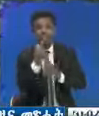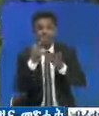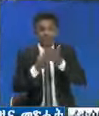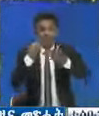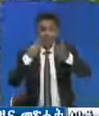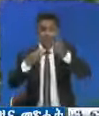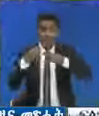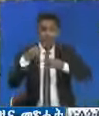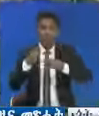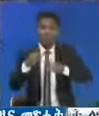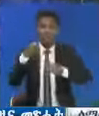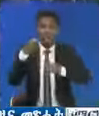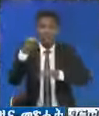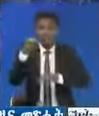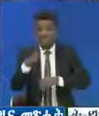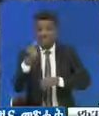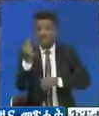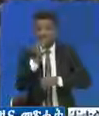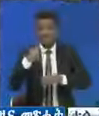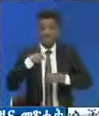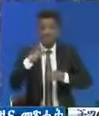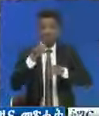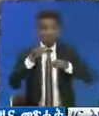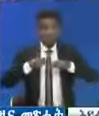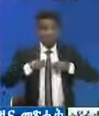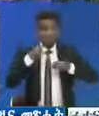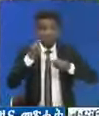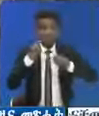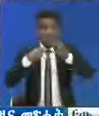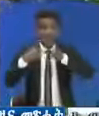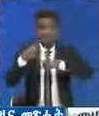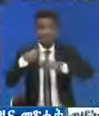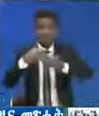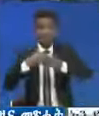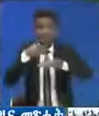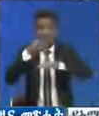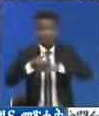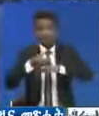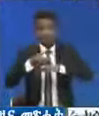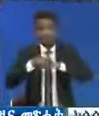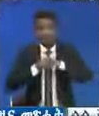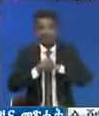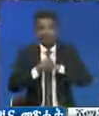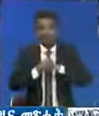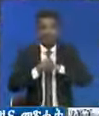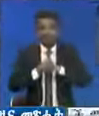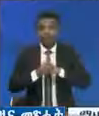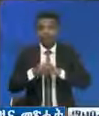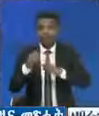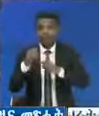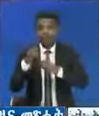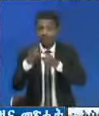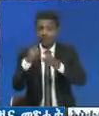ሲመጣ በቃ አትክልትን ጥቅም ስላየው ለእኔም ስጡ ብዬ ያመጡ ሰጡኝ። እዚያም ሲሰጡን ፍሬው ብቻ ሳይሆን ቅጠሉ